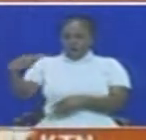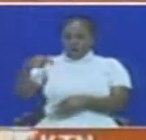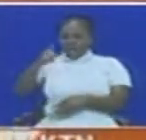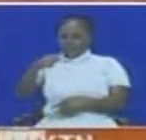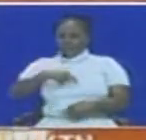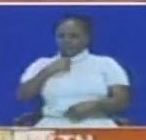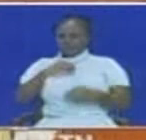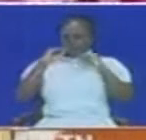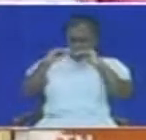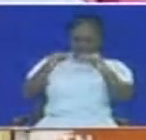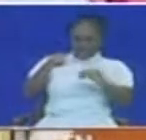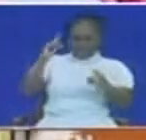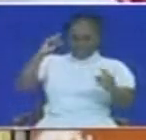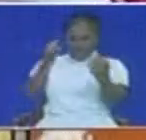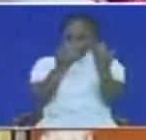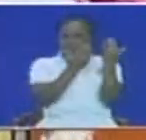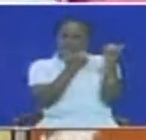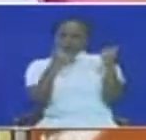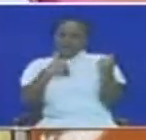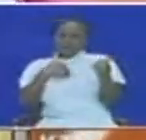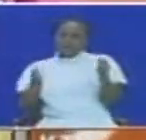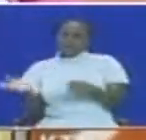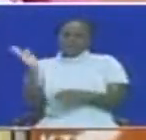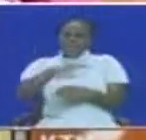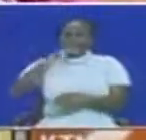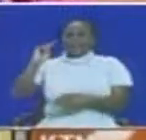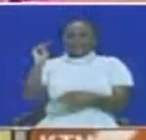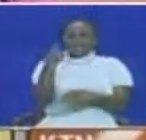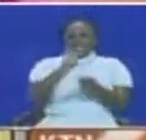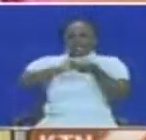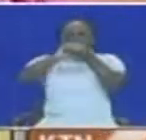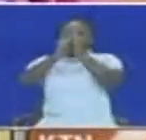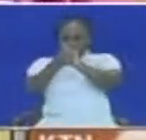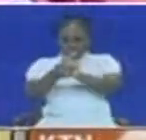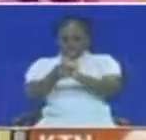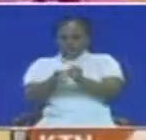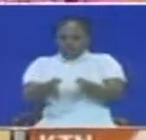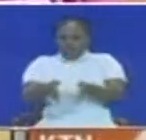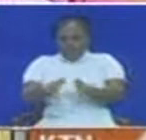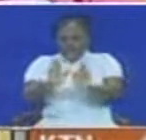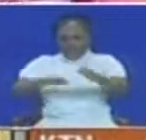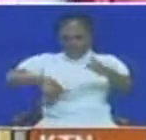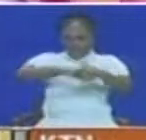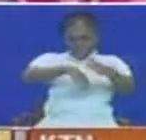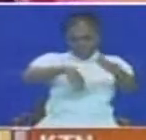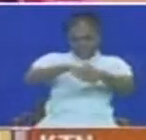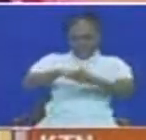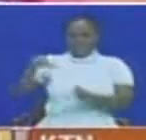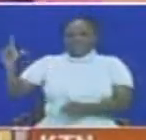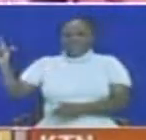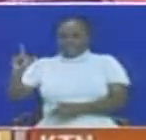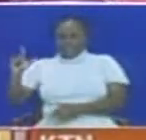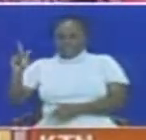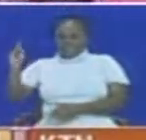ya ukufunzi ana matumaini kuwa hatimaye atarejea nchini na kuweza kubadilisha mwelekeo wa mchezo wa soka. Lin Washira,